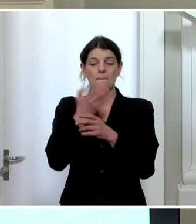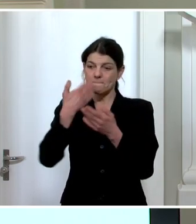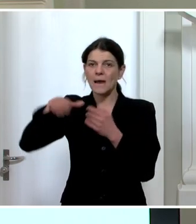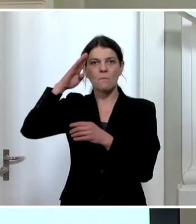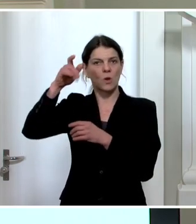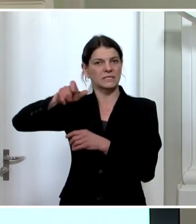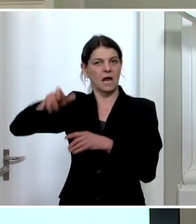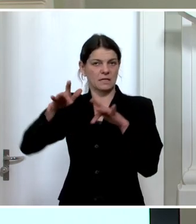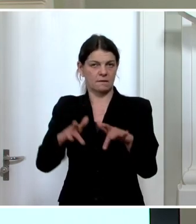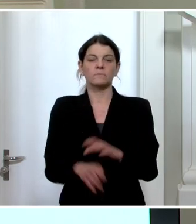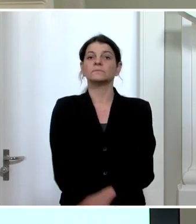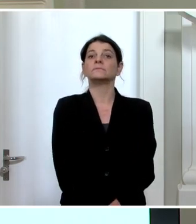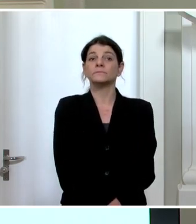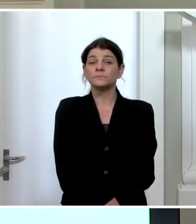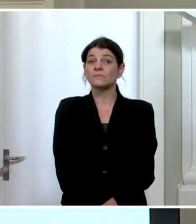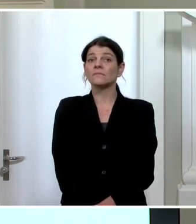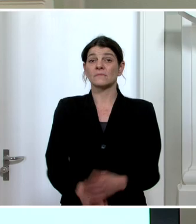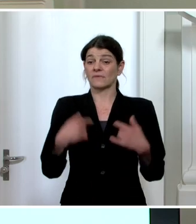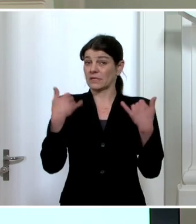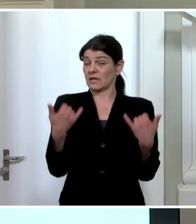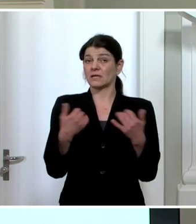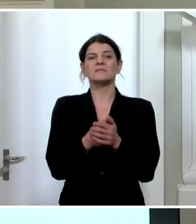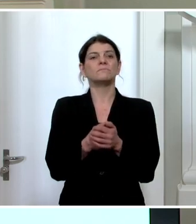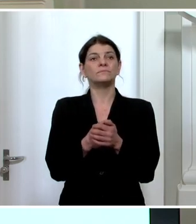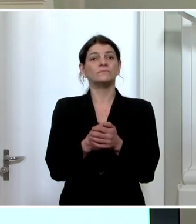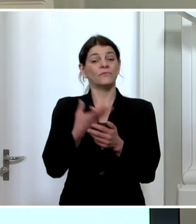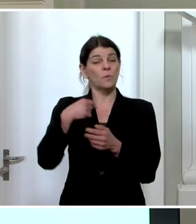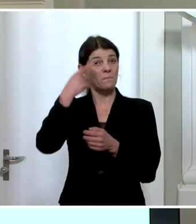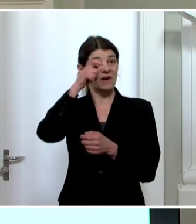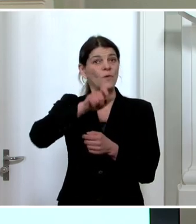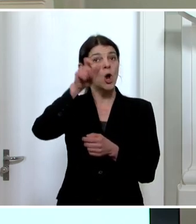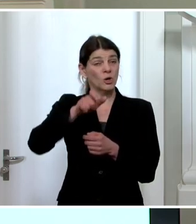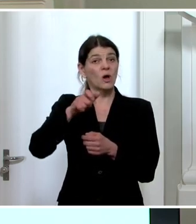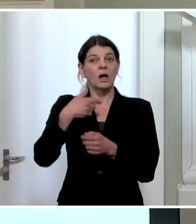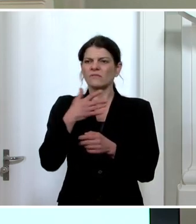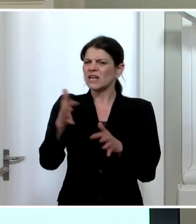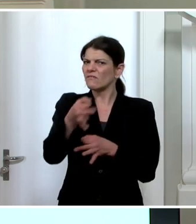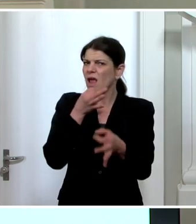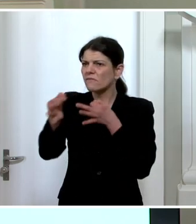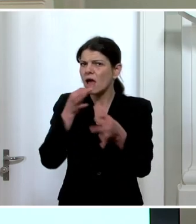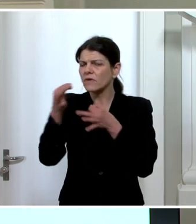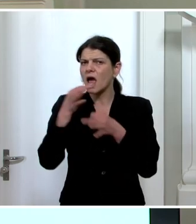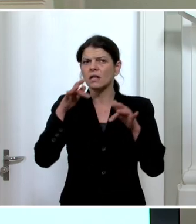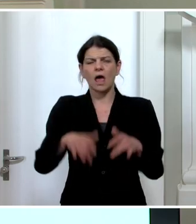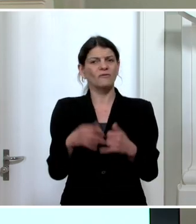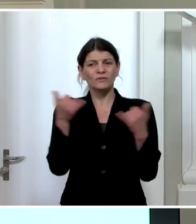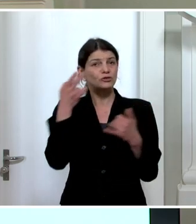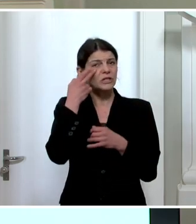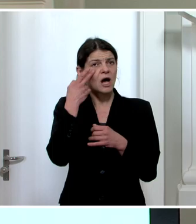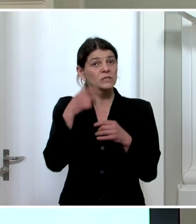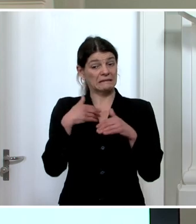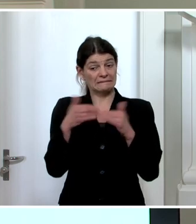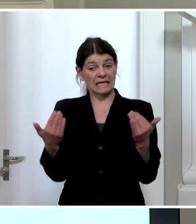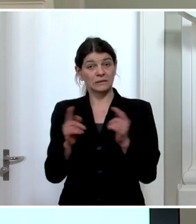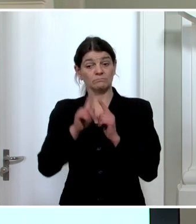verstärkt. Wir erhalten derzeit von der Bevölkerung viele Anfragen zum Grenzübertritt nach